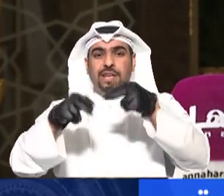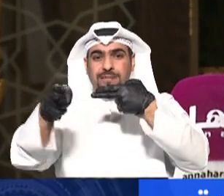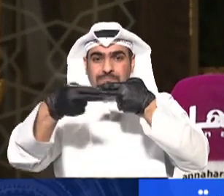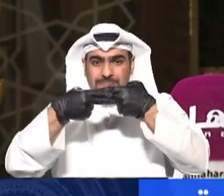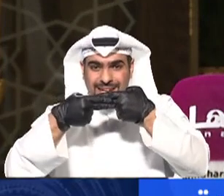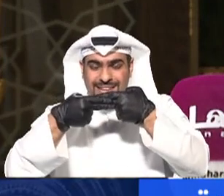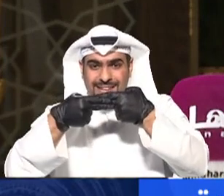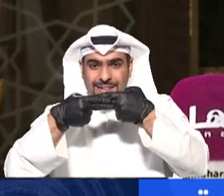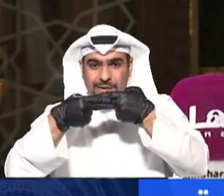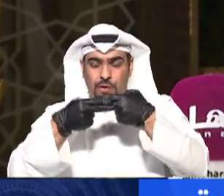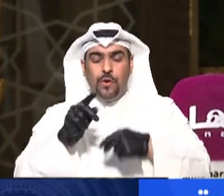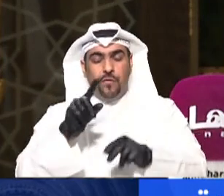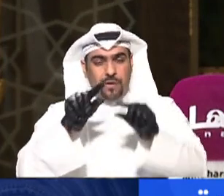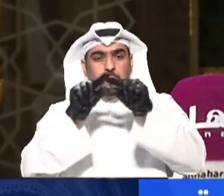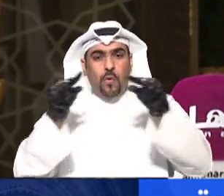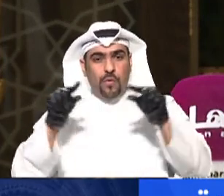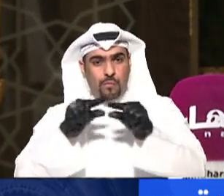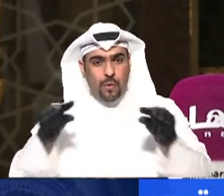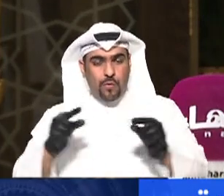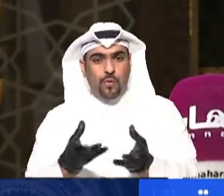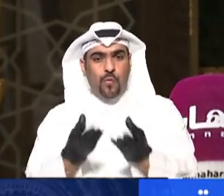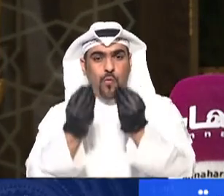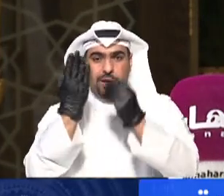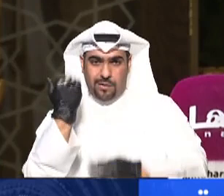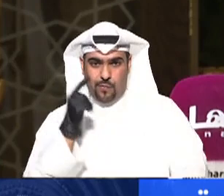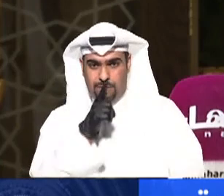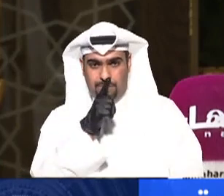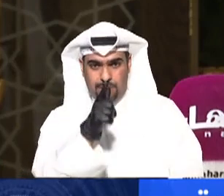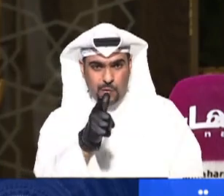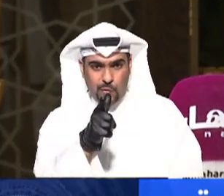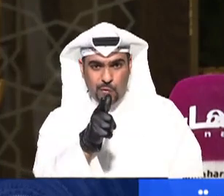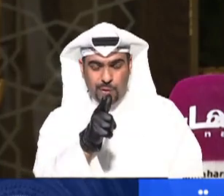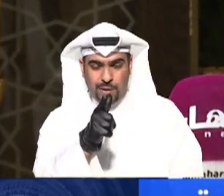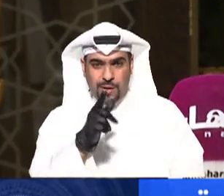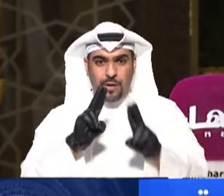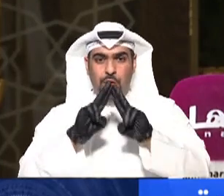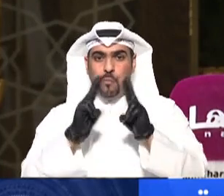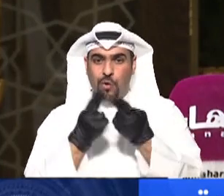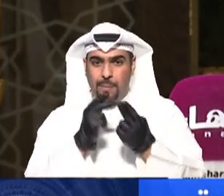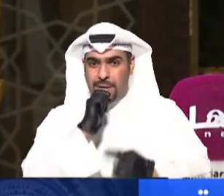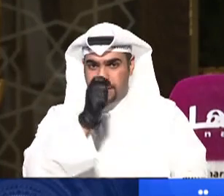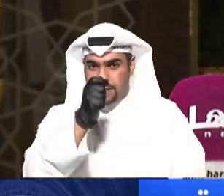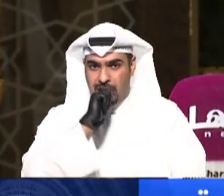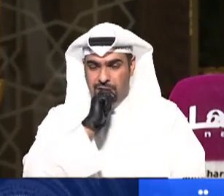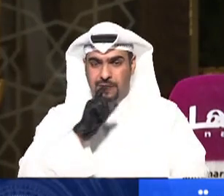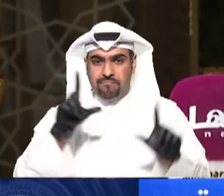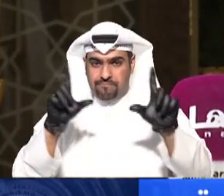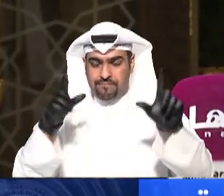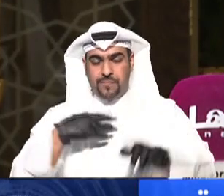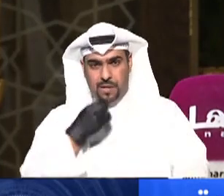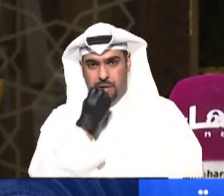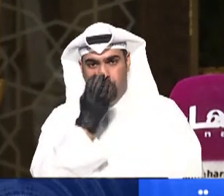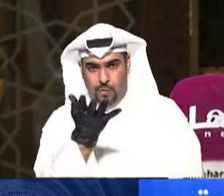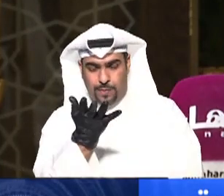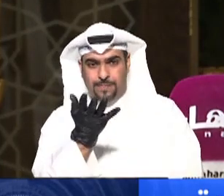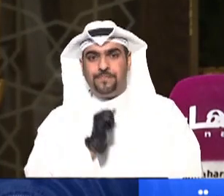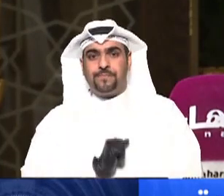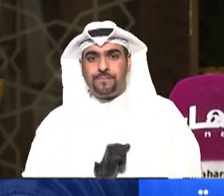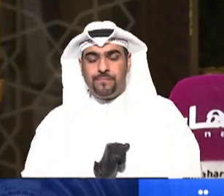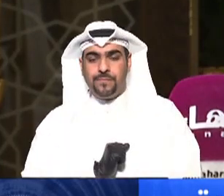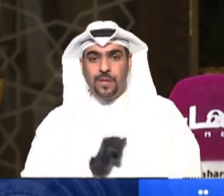وأيضا الكثير من المواضيع اللي سبق أن ذكرتها في بعض المؤتمرات الصحفية السابقة. عموما